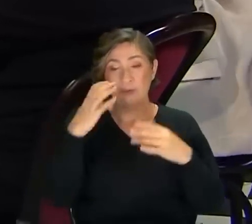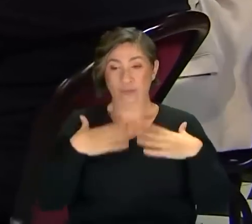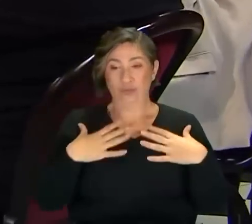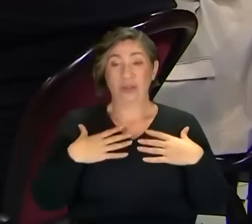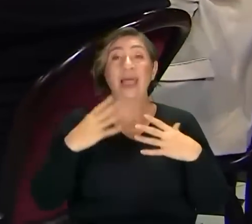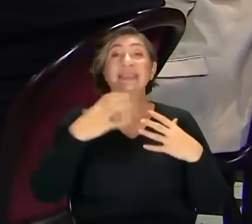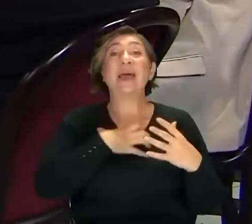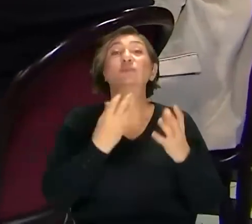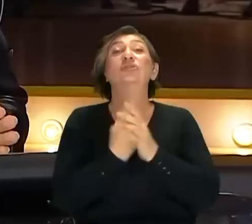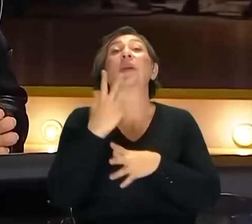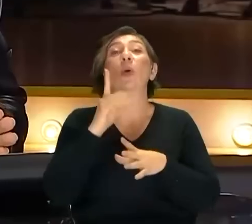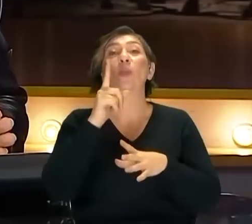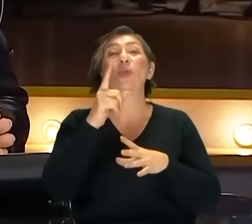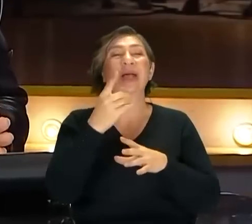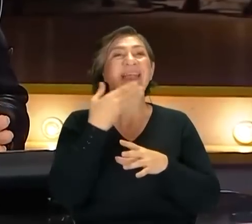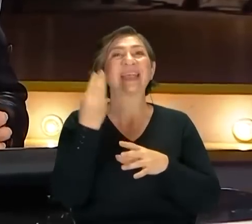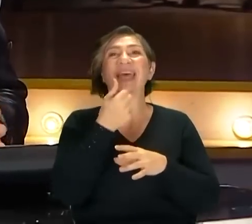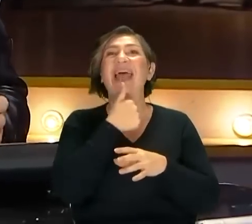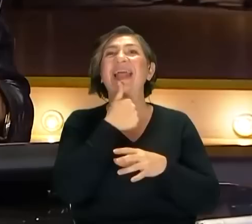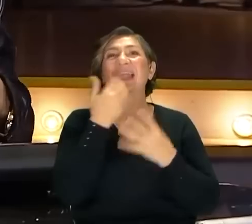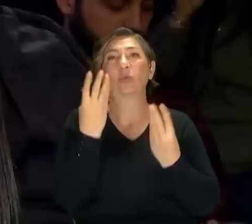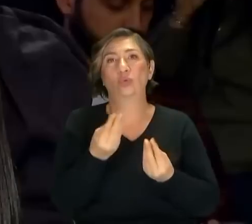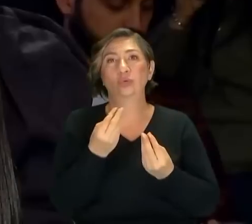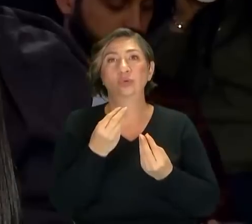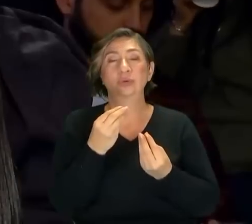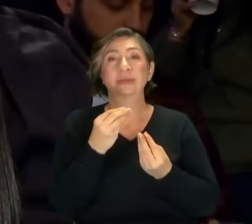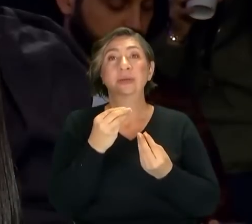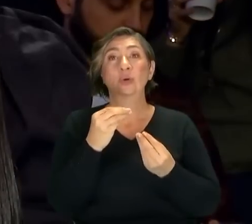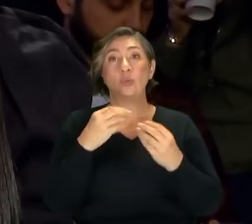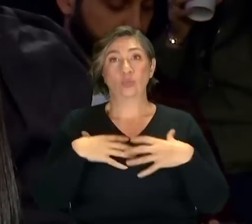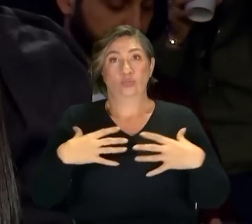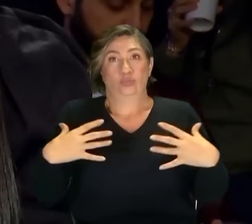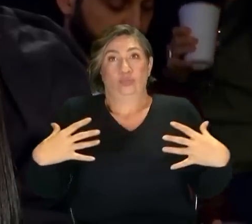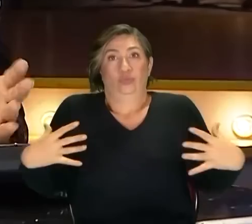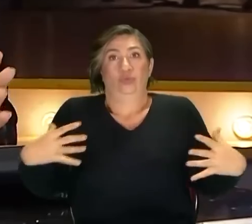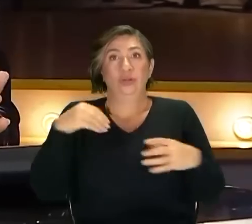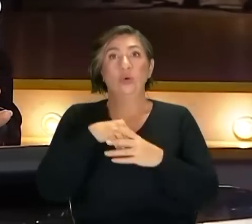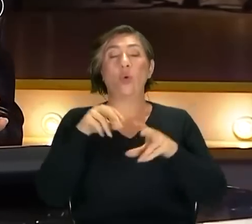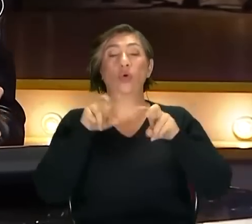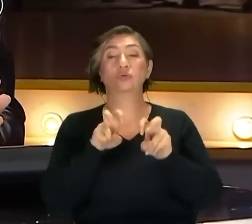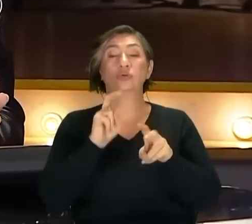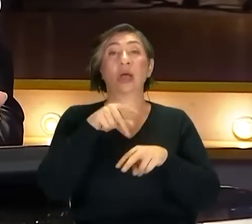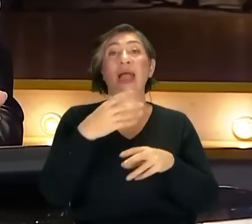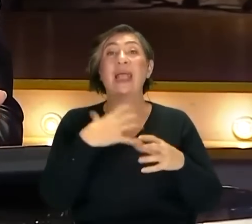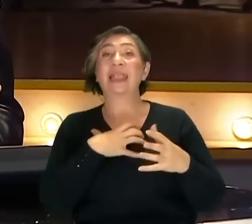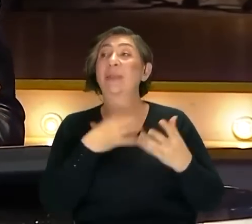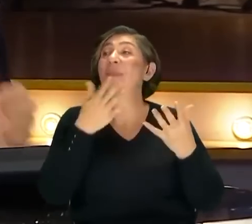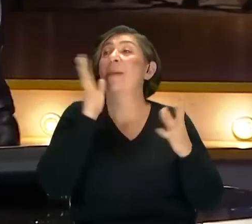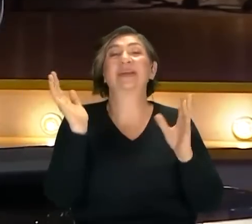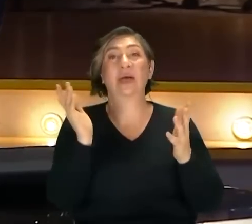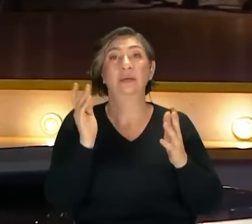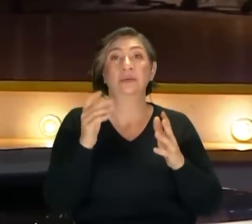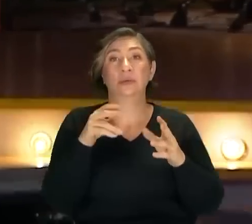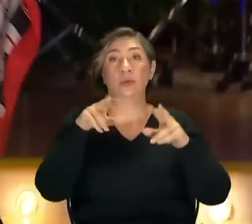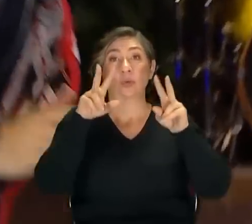hakim olamıyor. Bu genelde ergen erkeklerde olur. Şey oldukları için, büyüdükleri için böyle oturuşları kalkışlarına hakim olamazlar.